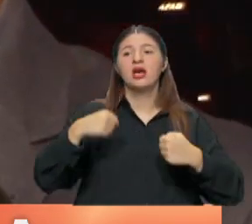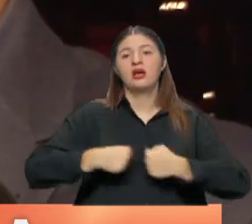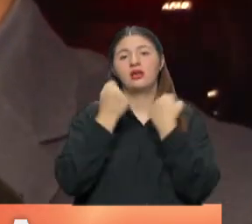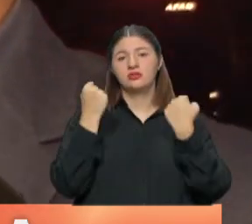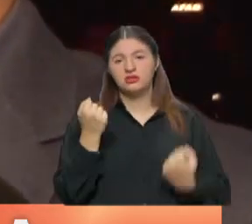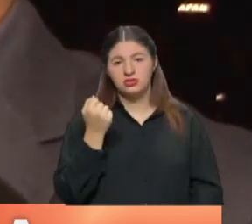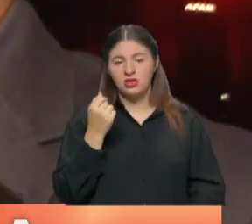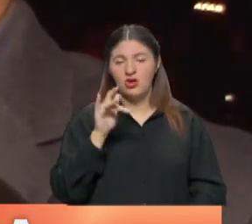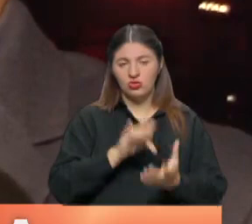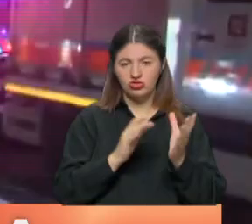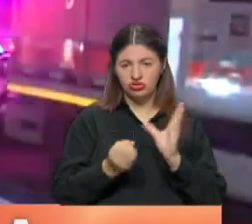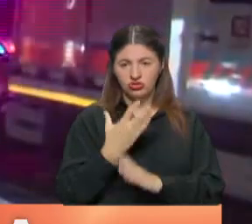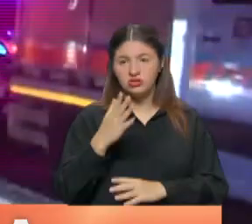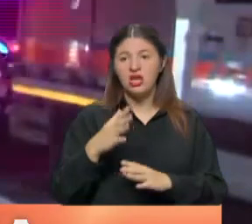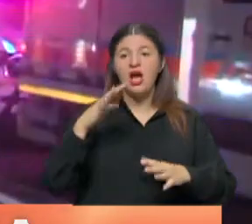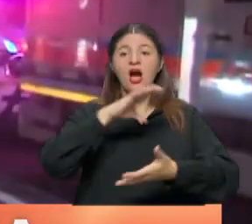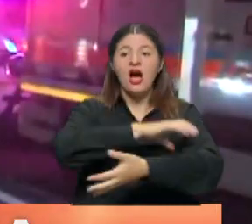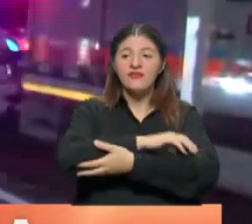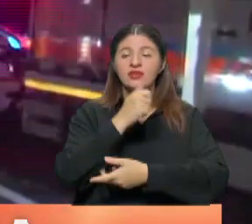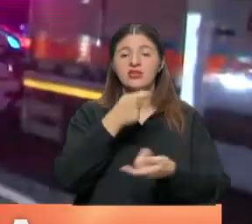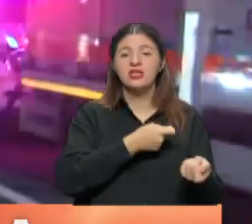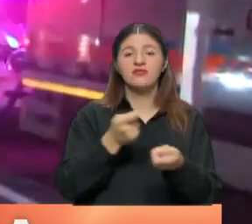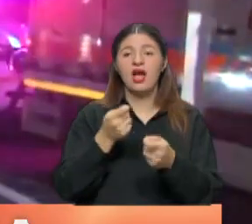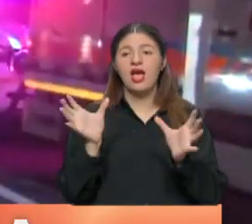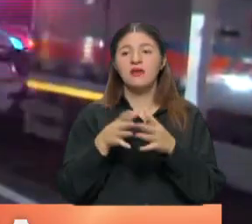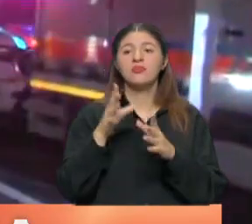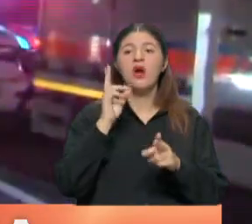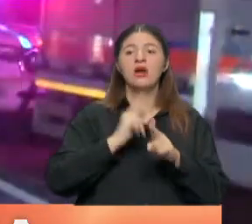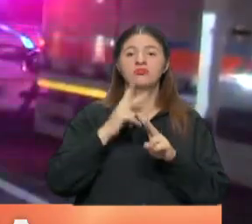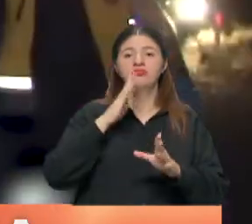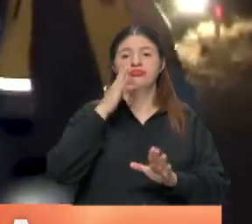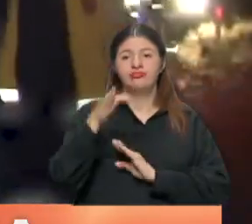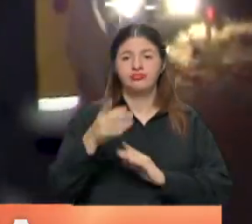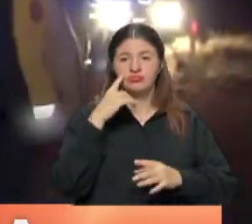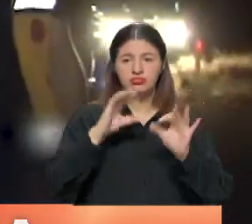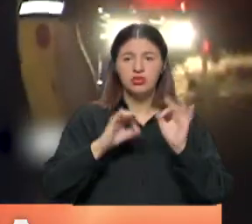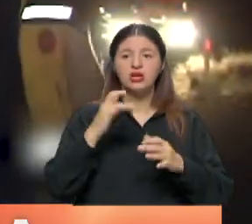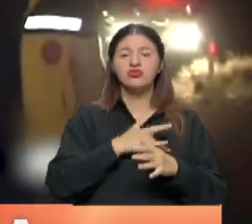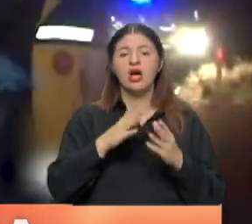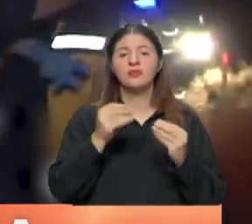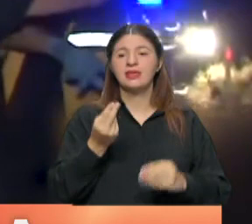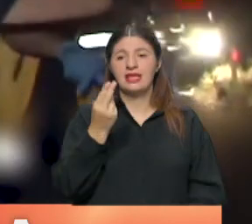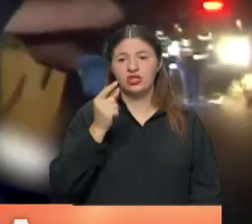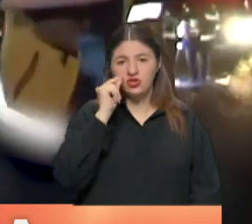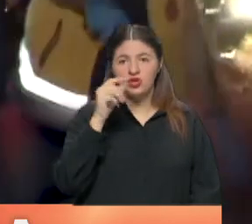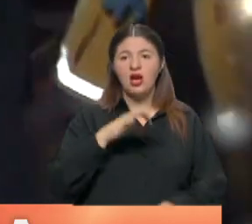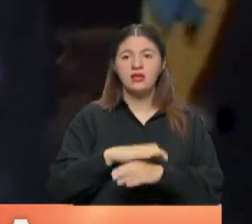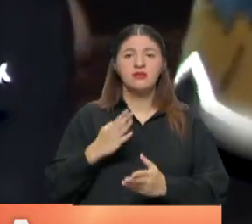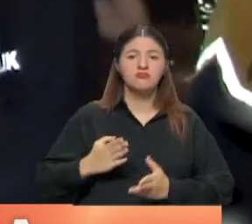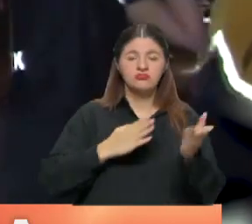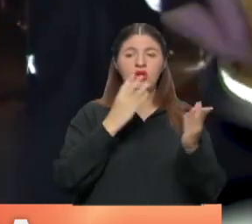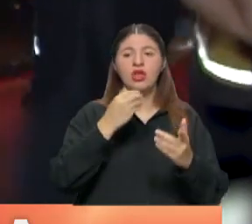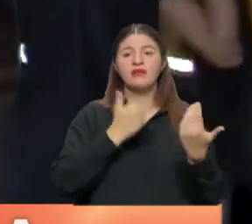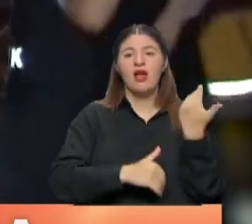kazası meydana geldi. AFAD ve itfaiye ekipleri ihbar üzerine olay yerine geldi. Kaza yerinde can kaybı 7 idi. Hastaneye